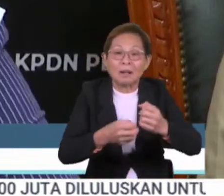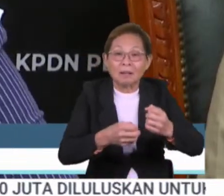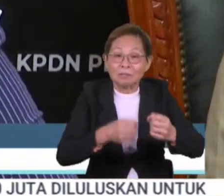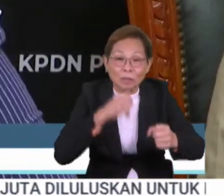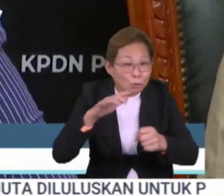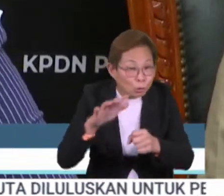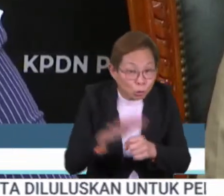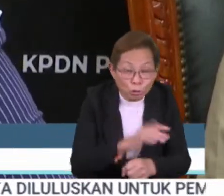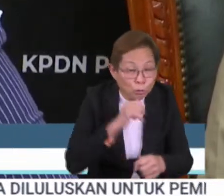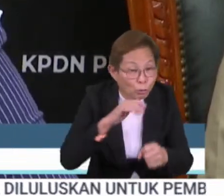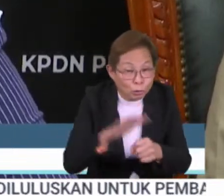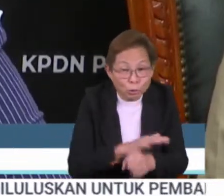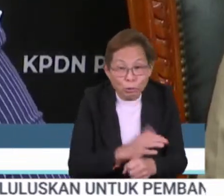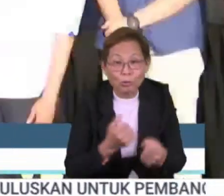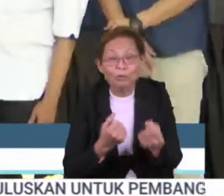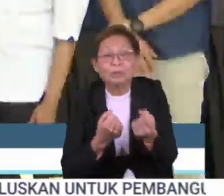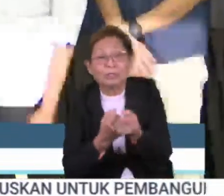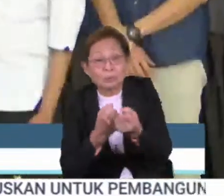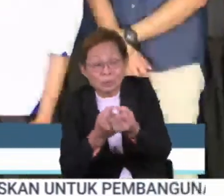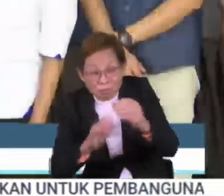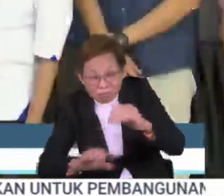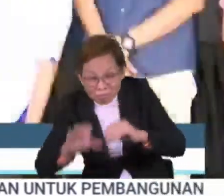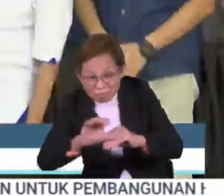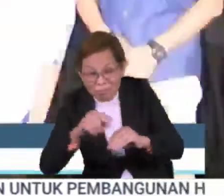itu subsidi, ya, itu hak rakyat. Ya.